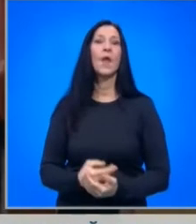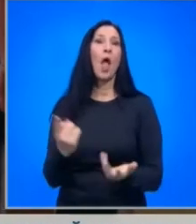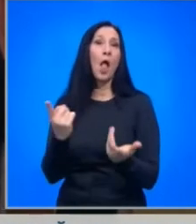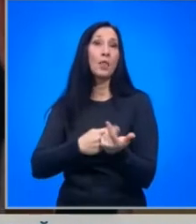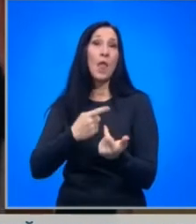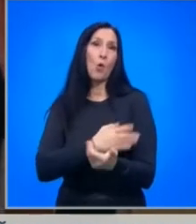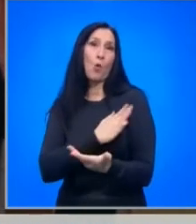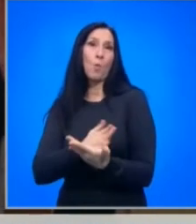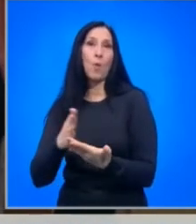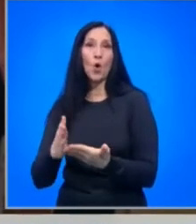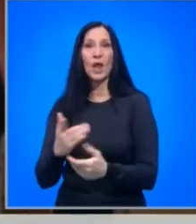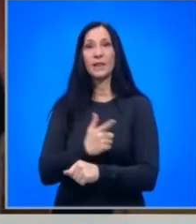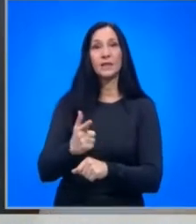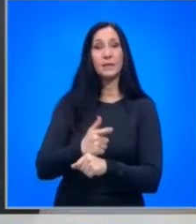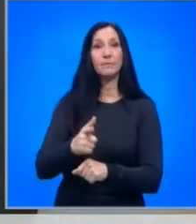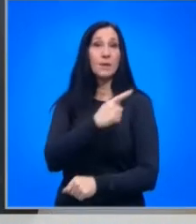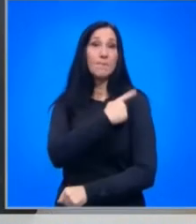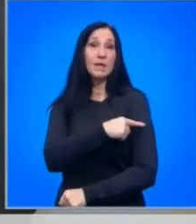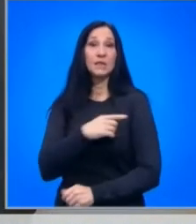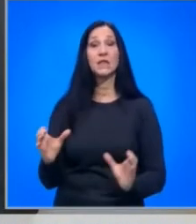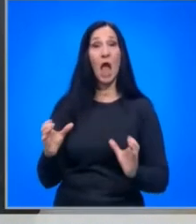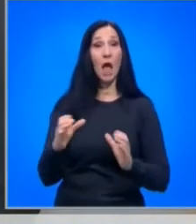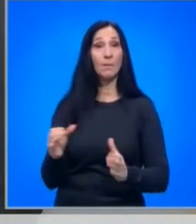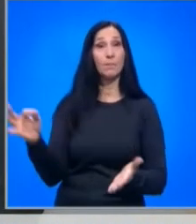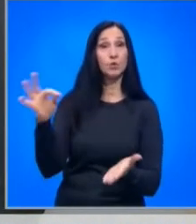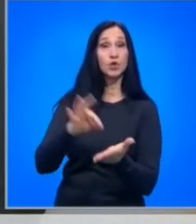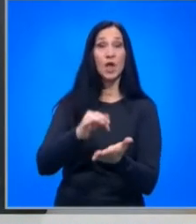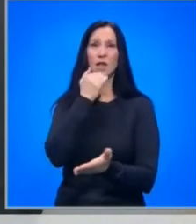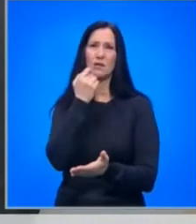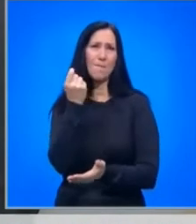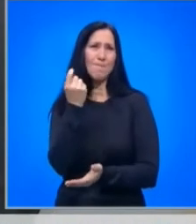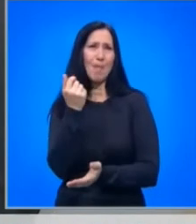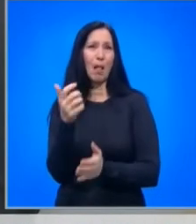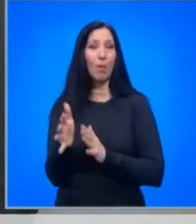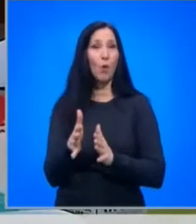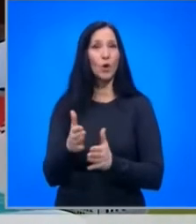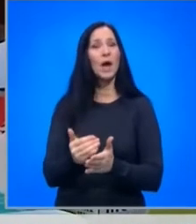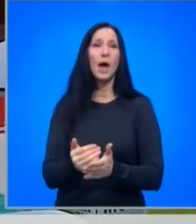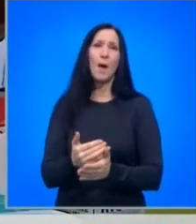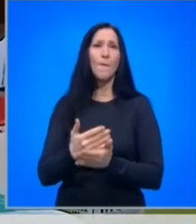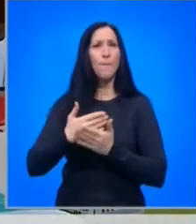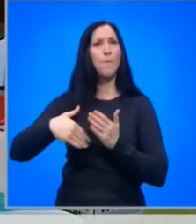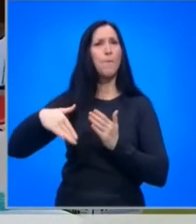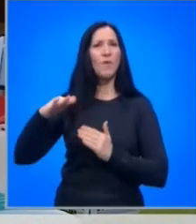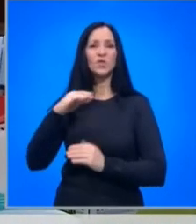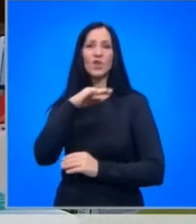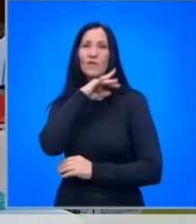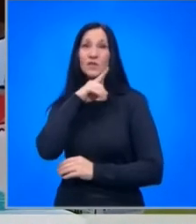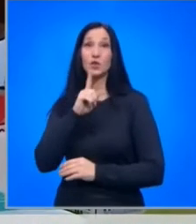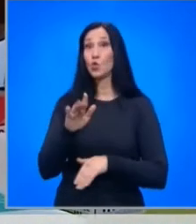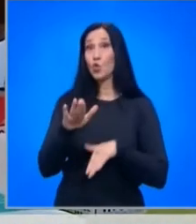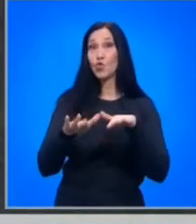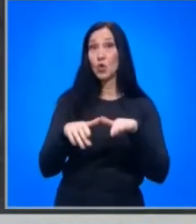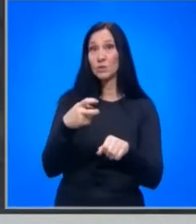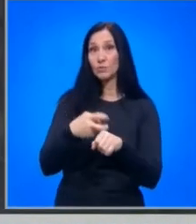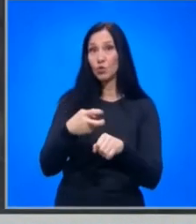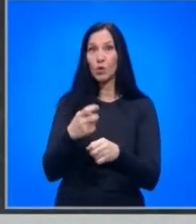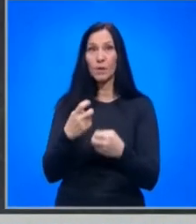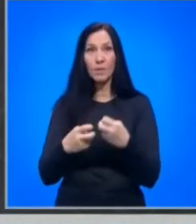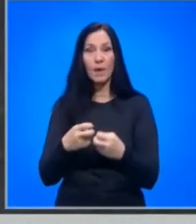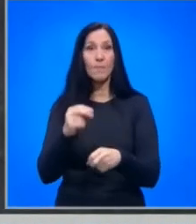Няколко поредни седмици медицински екипи посещават селища с малко жители, предимно възрастни хора, за които достъпът до лекар е проблем.